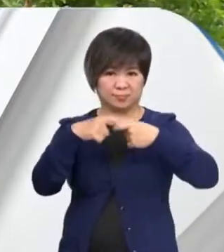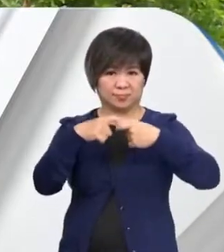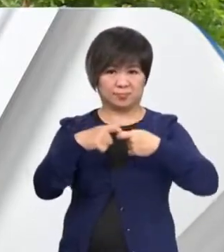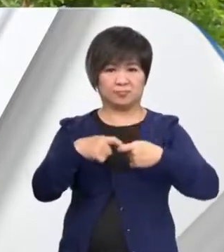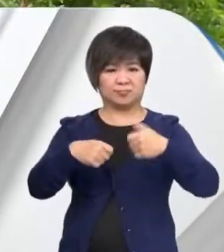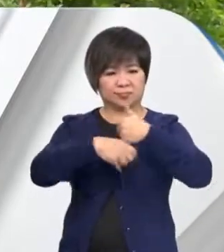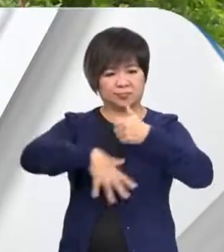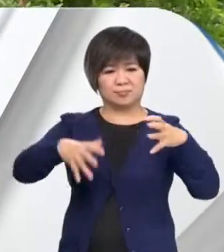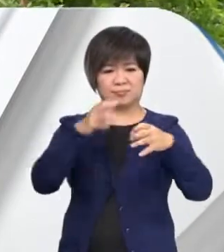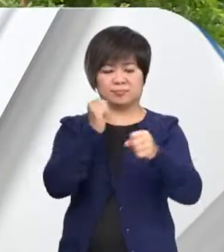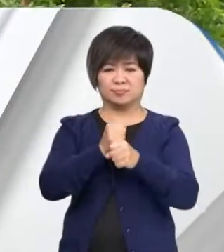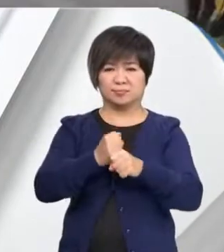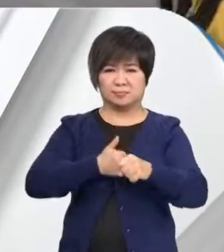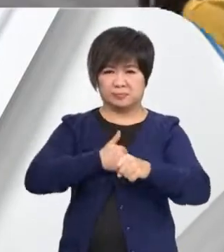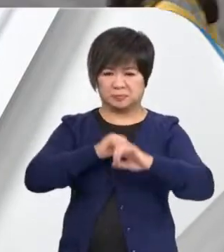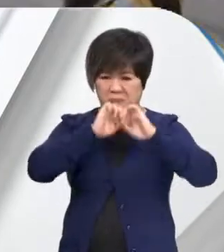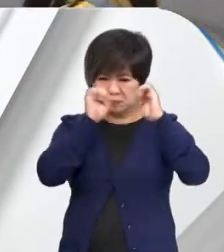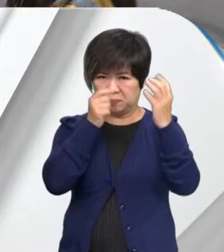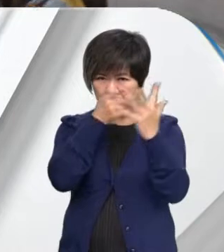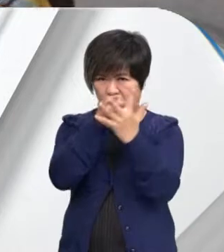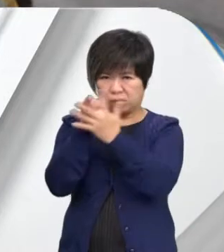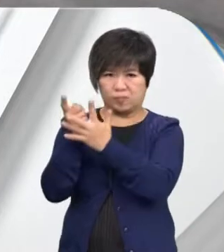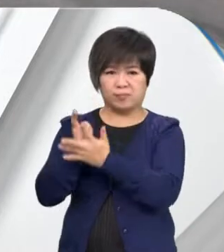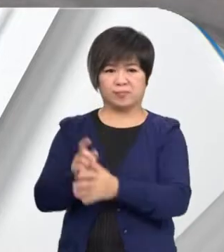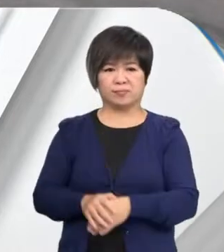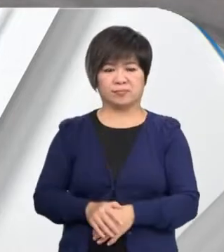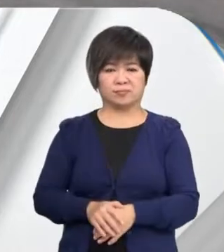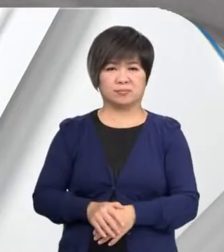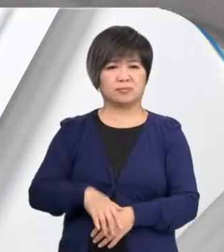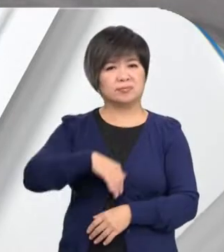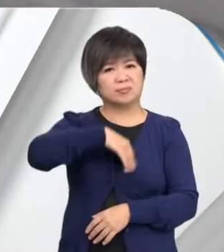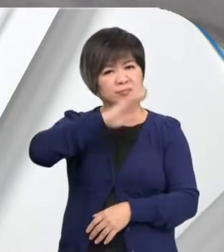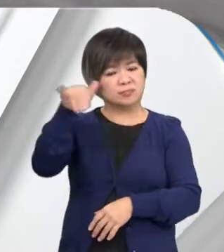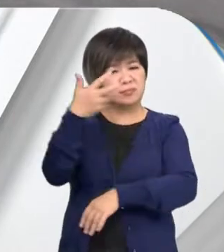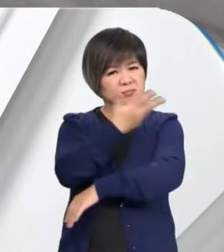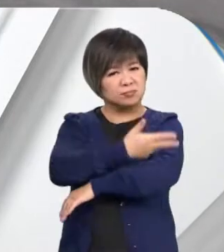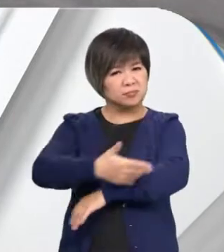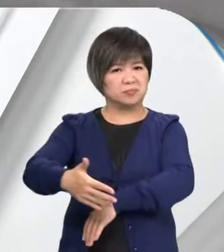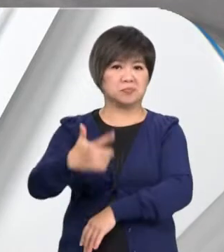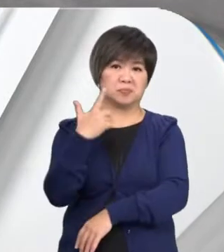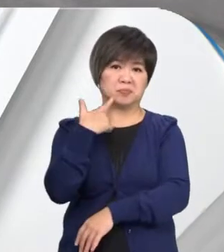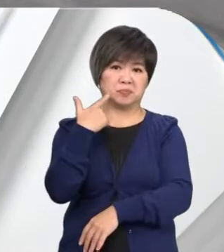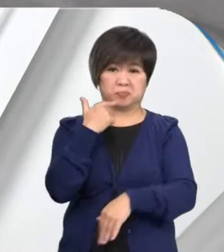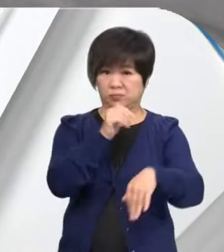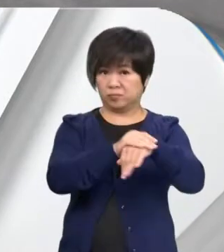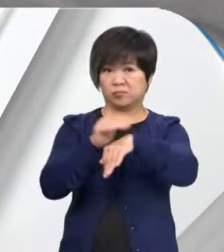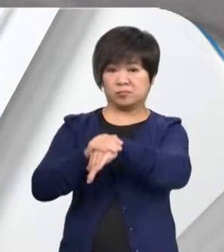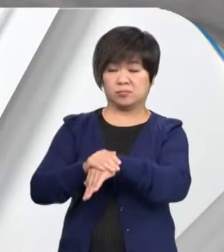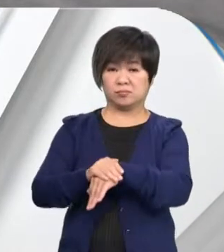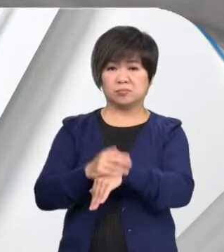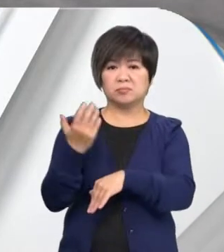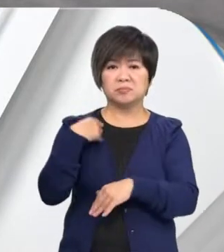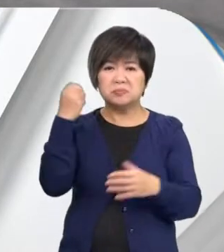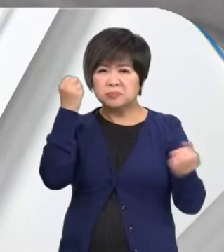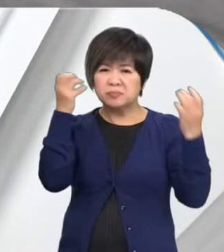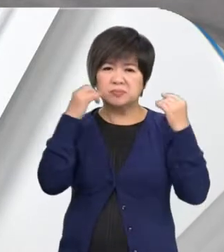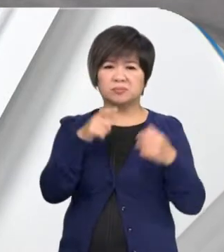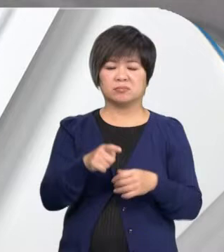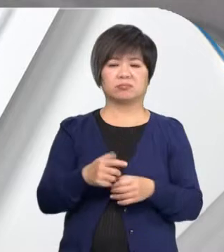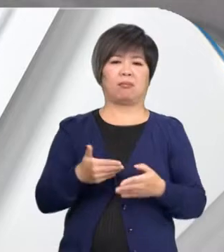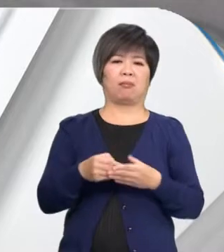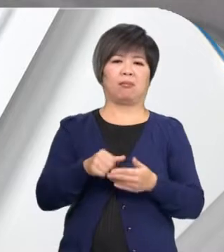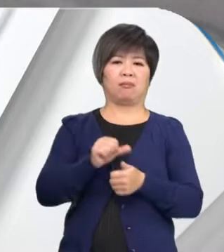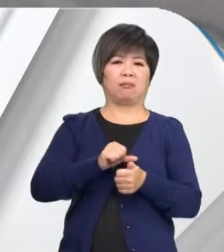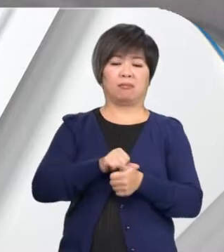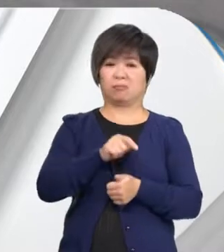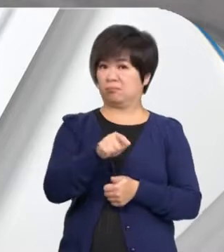取的证件曾经认识当地。 好山好水啊，然后好精彩，它并没有像传闻中的说的那么的无